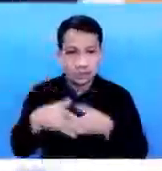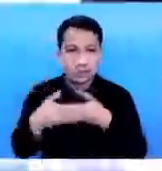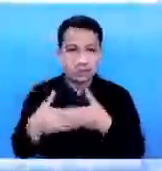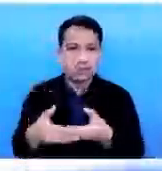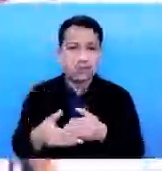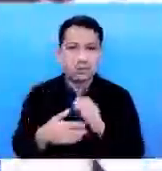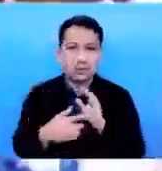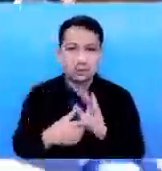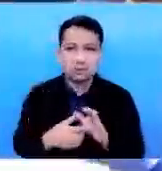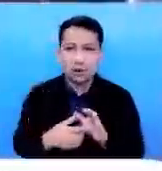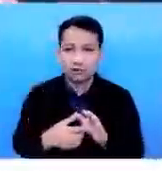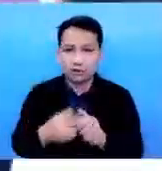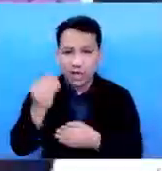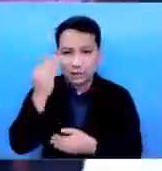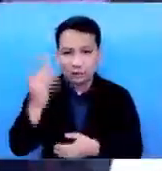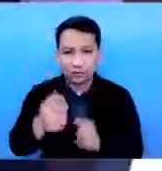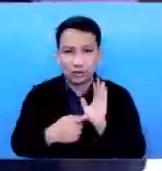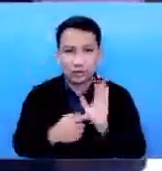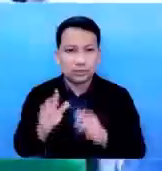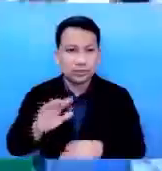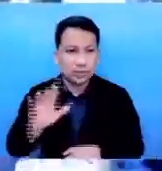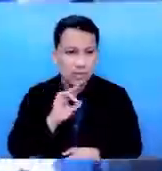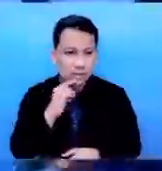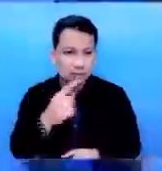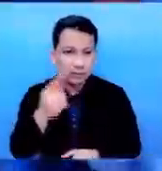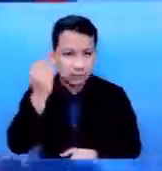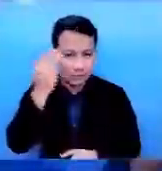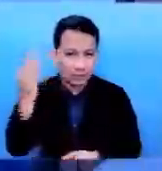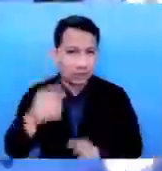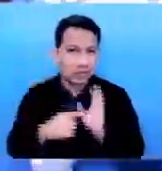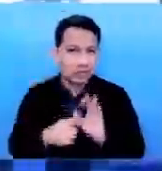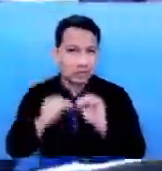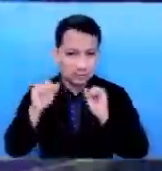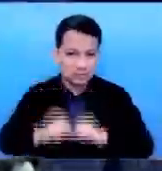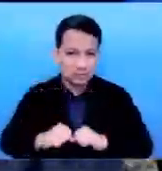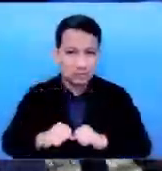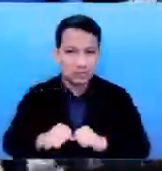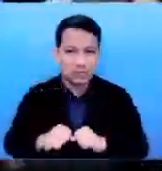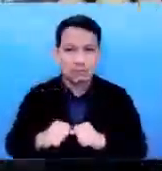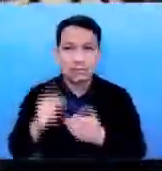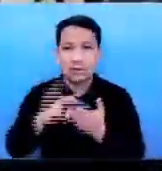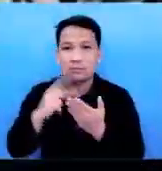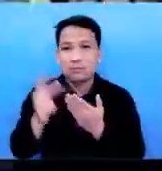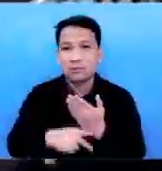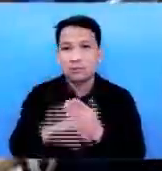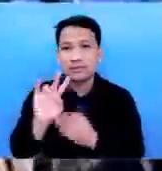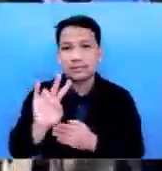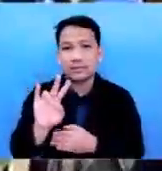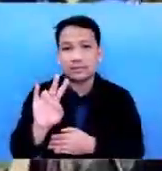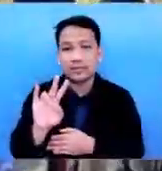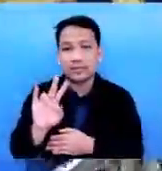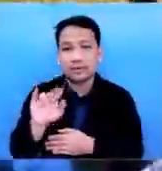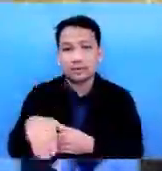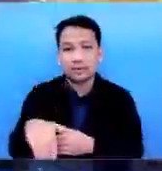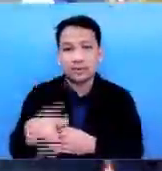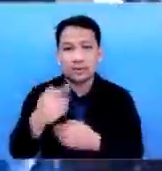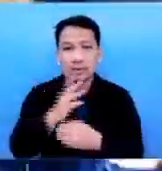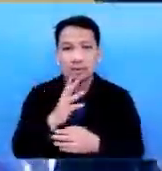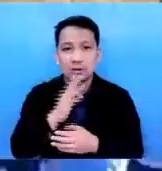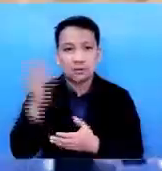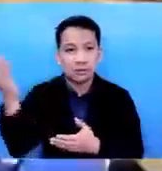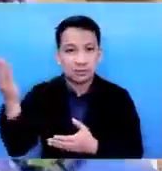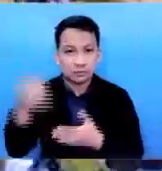Tito Soto. Mamaya man na sa IS, Cheryl, magsisimula na ang mismong programa. Alas 7 naman magsisimulang magsalita ang kanilang